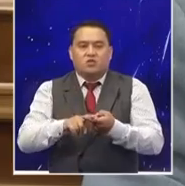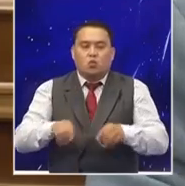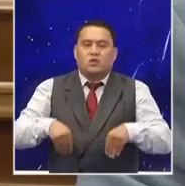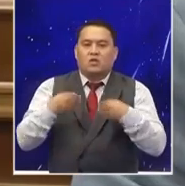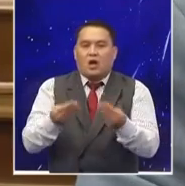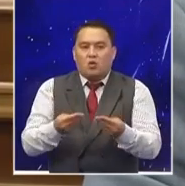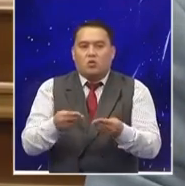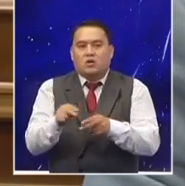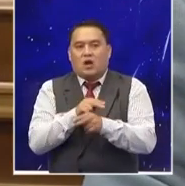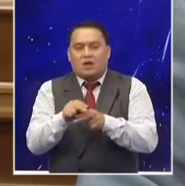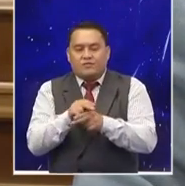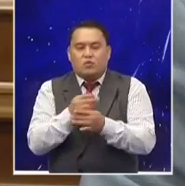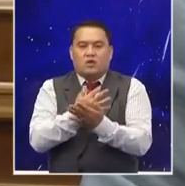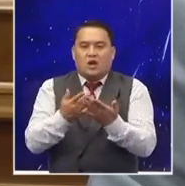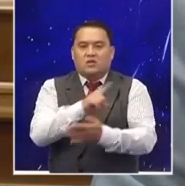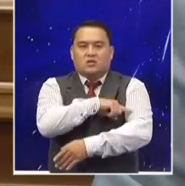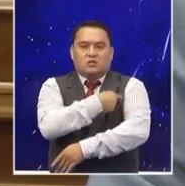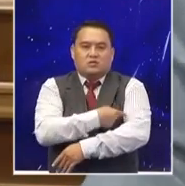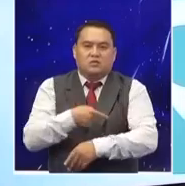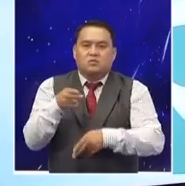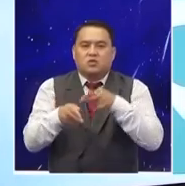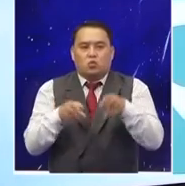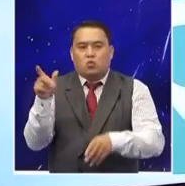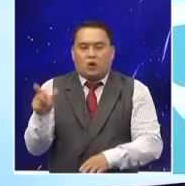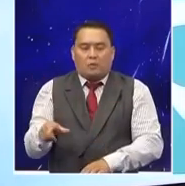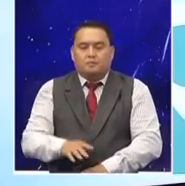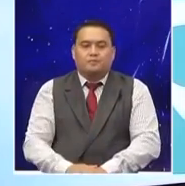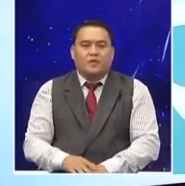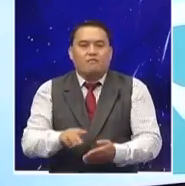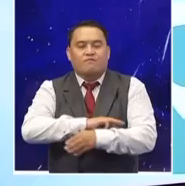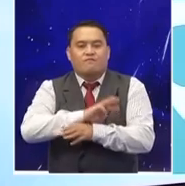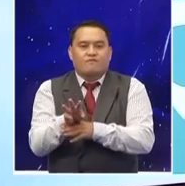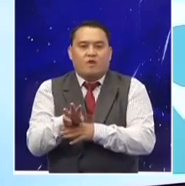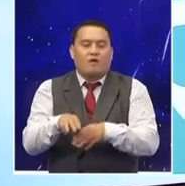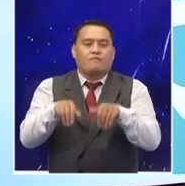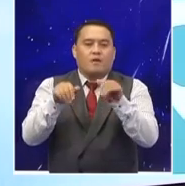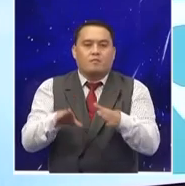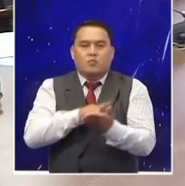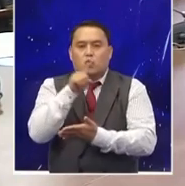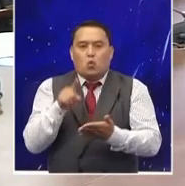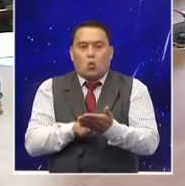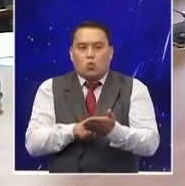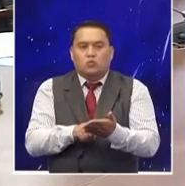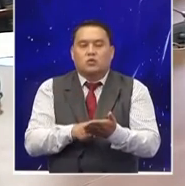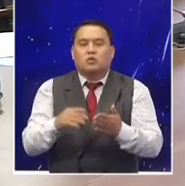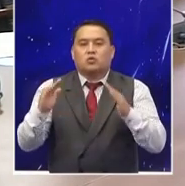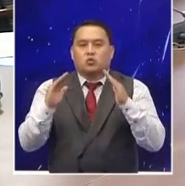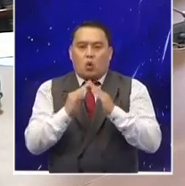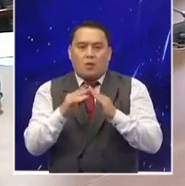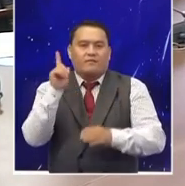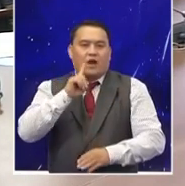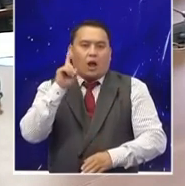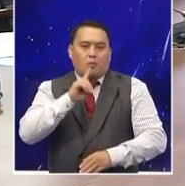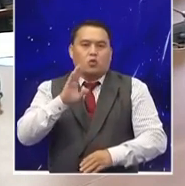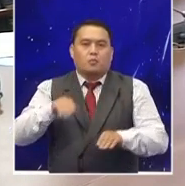терапевта акушеров-гинекологов и хирургов решается и вопрос обеспечения специалистов нового лечебного учреждения жильем временно